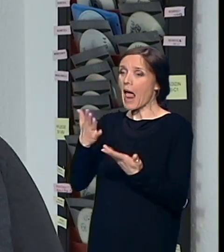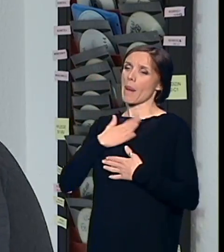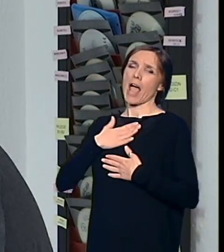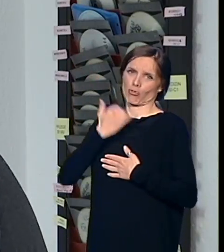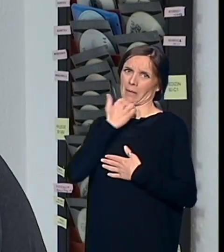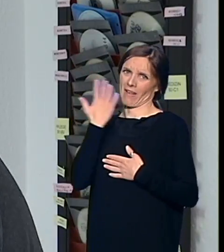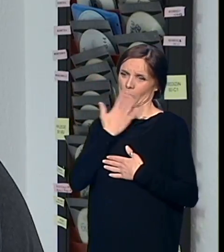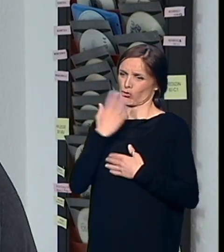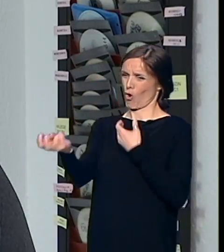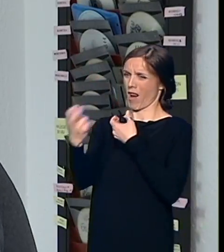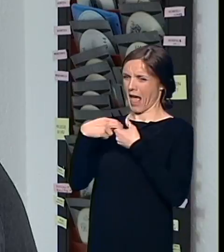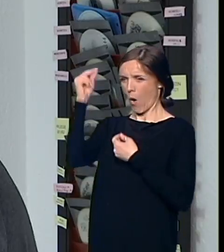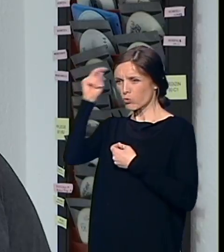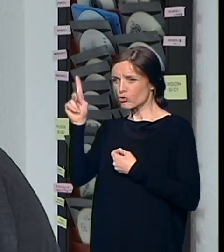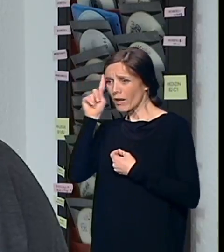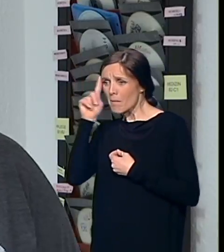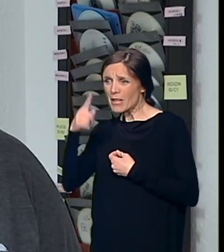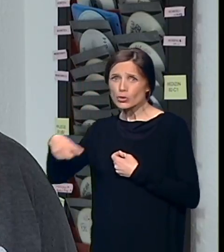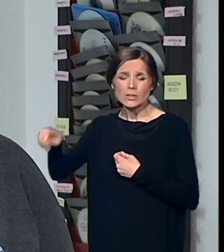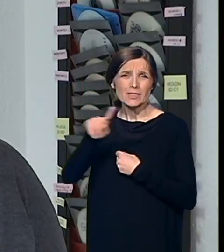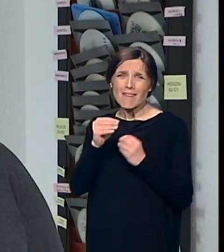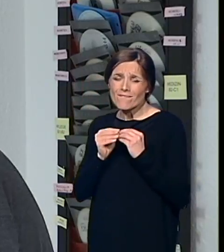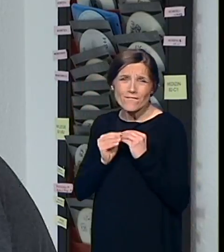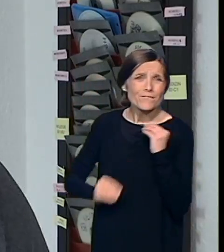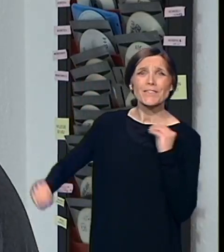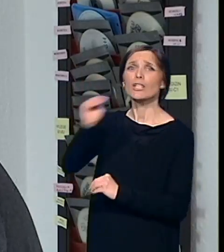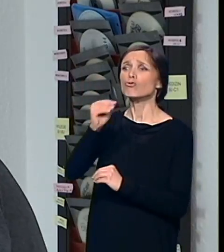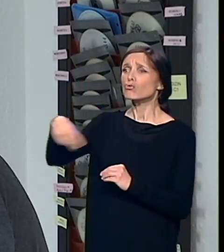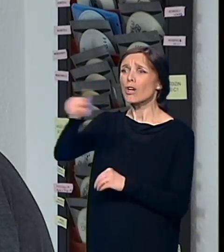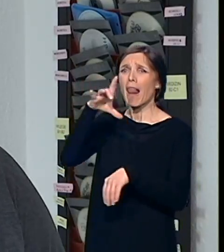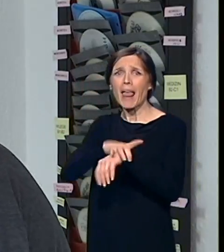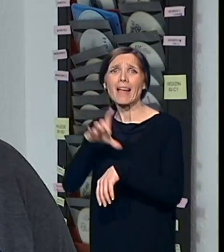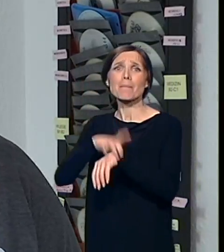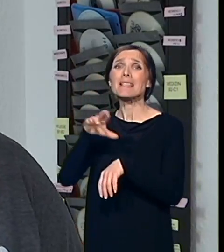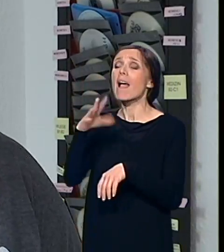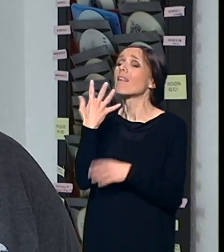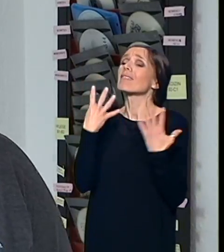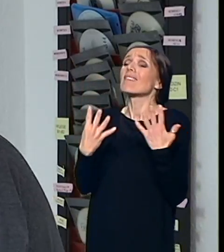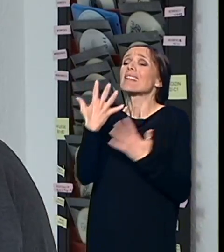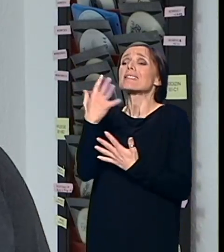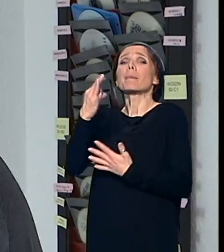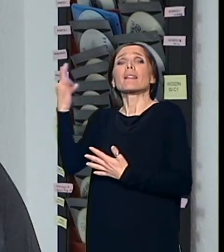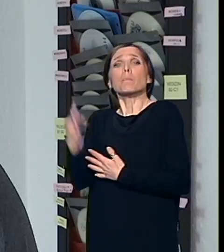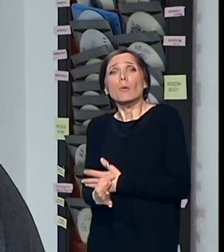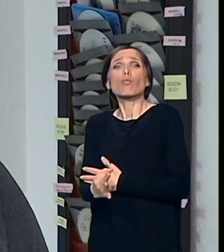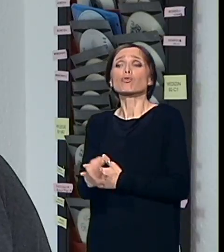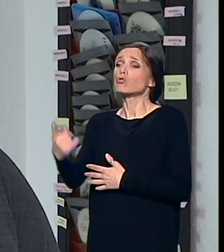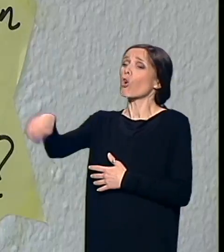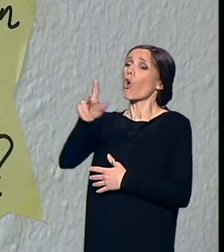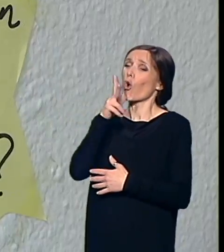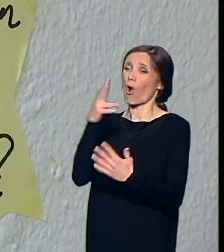a da nisu zdravstveni radnici zapravo izuzetak. Tako da mogu da kažem 90-95% ljudi koji kod nas trenutno u